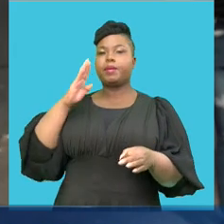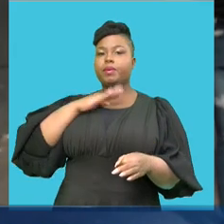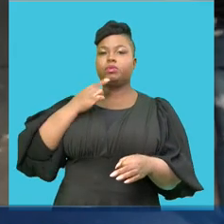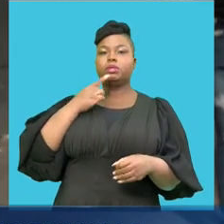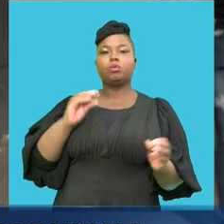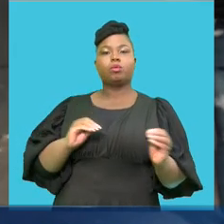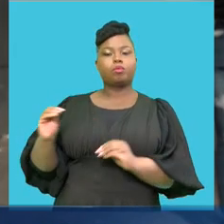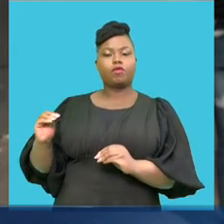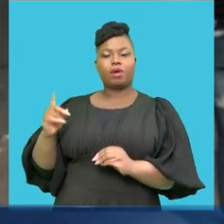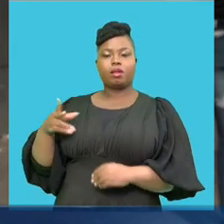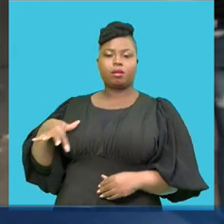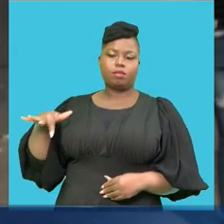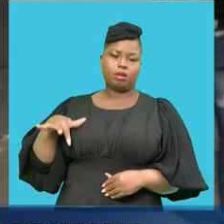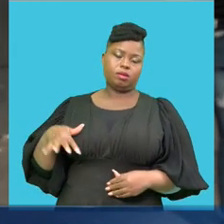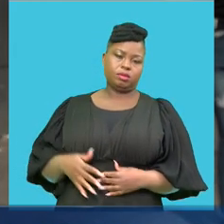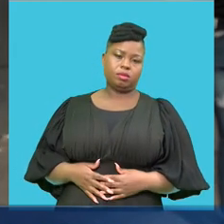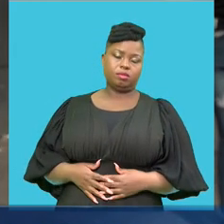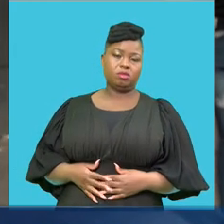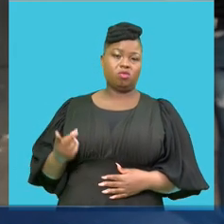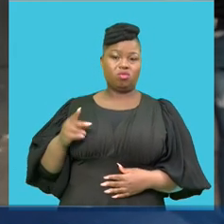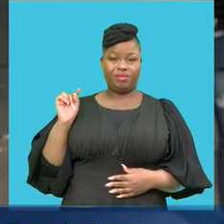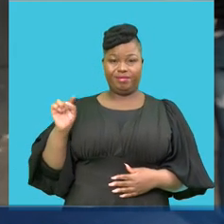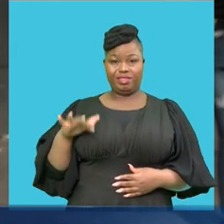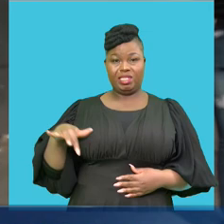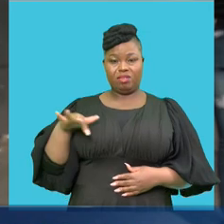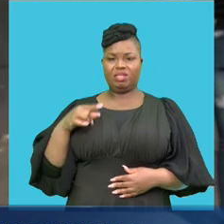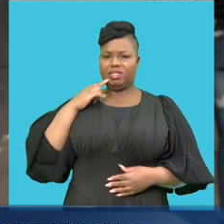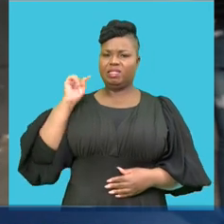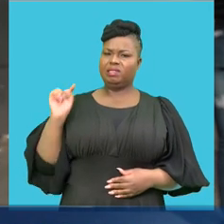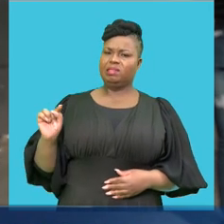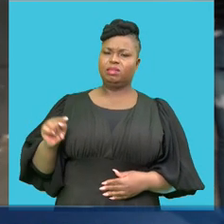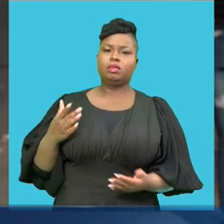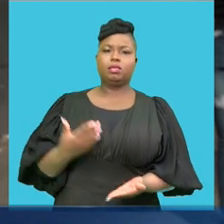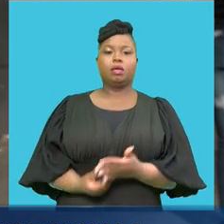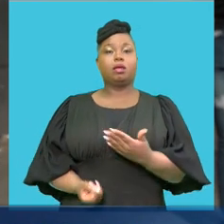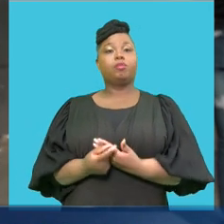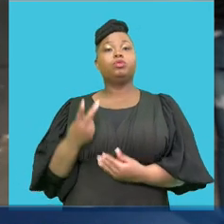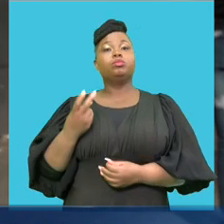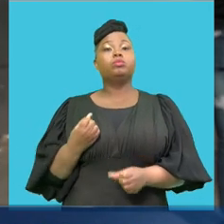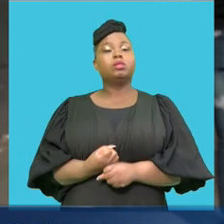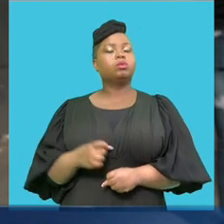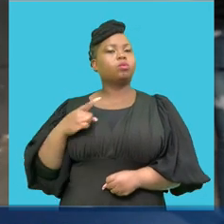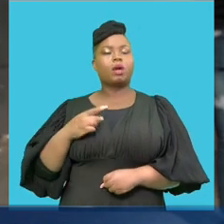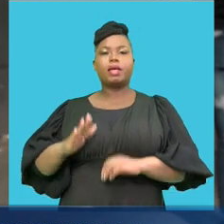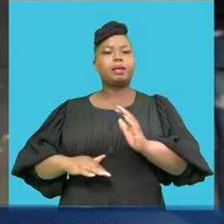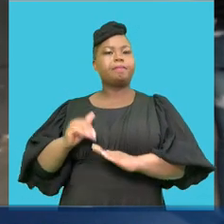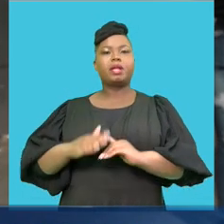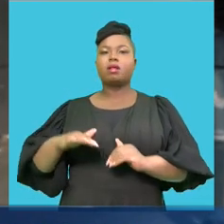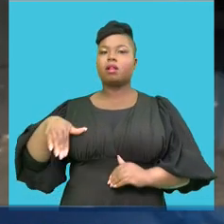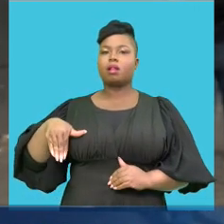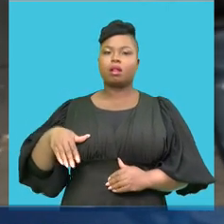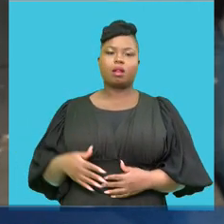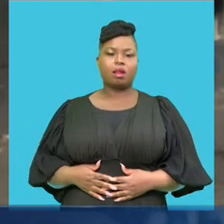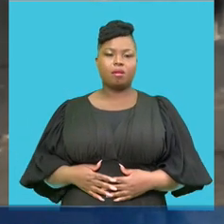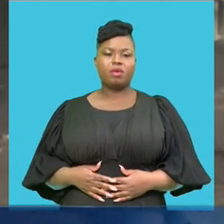guys siyamuva siyendaweni ukuthi. And le ndawo le abathi bayakuyona ingathatha even 2 years because into engakakhiwa kusayisiganga